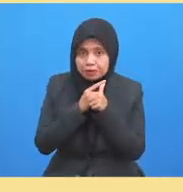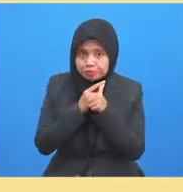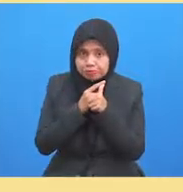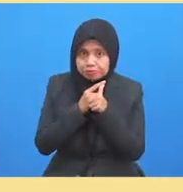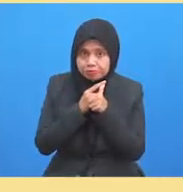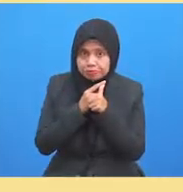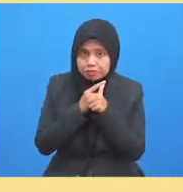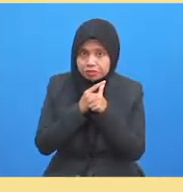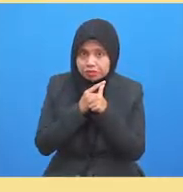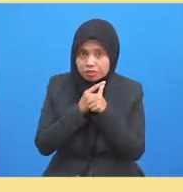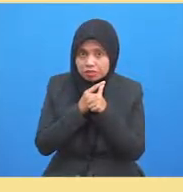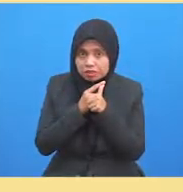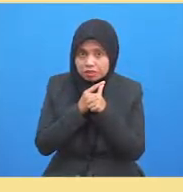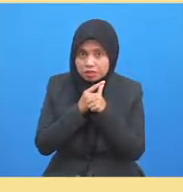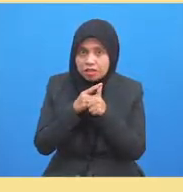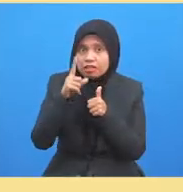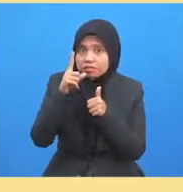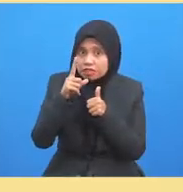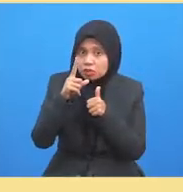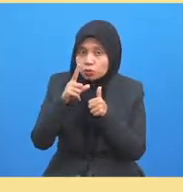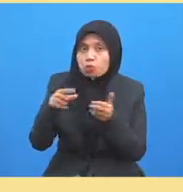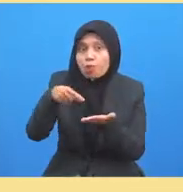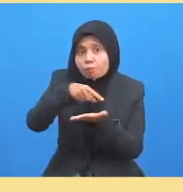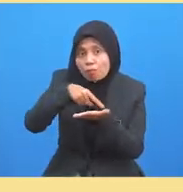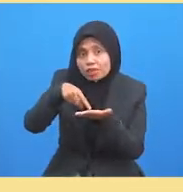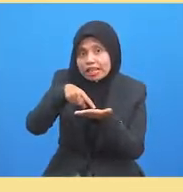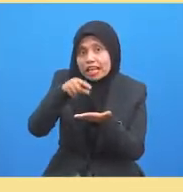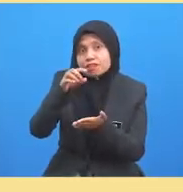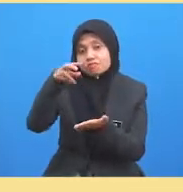pertama, ia merupakan sebuah model yang statik.